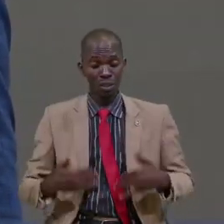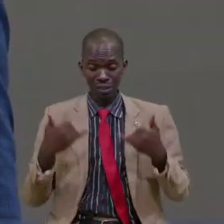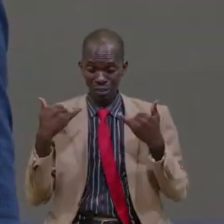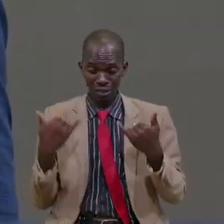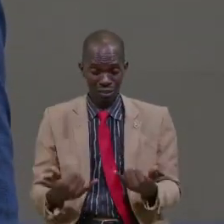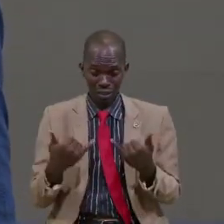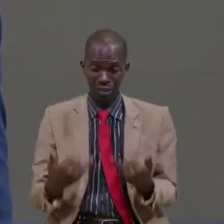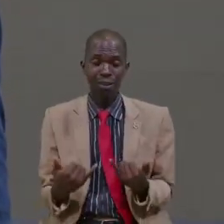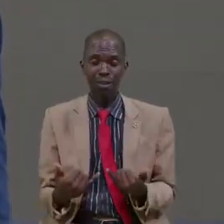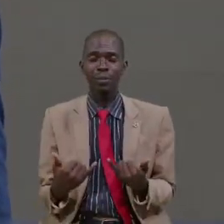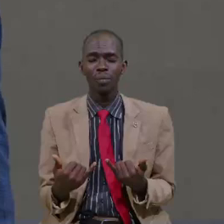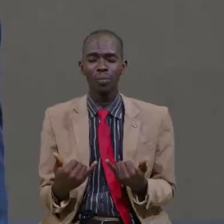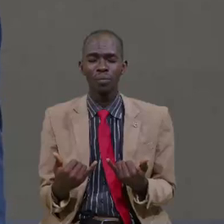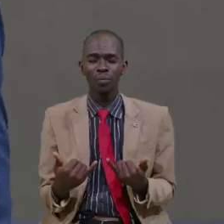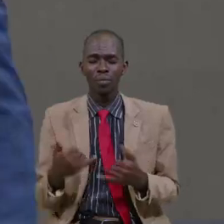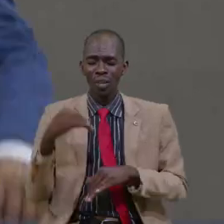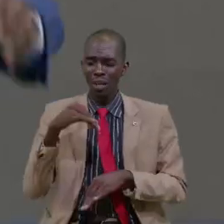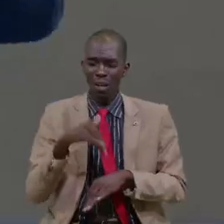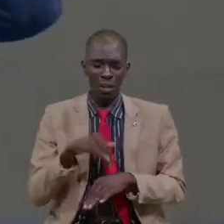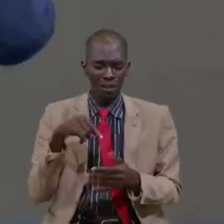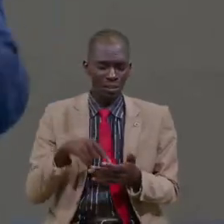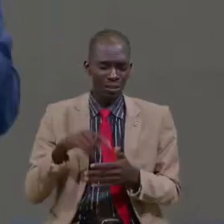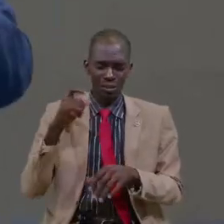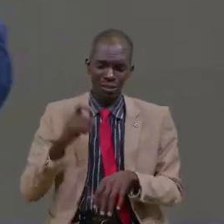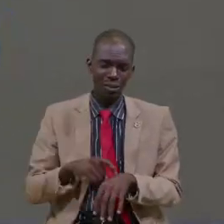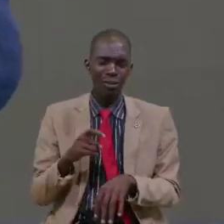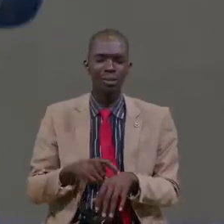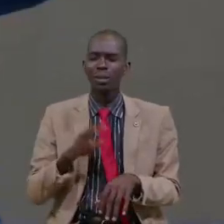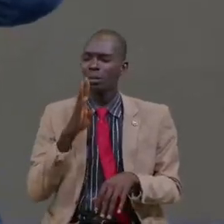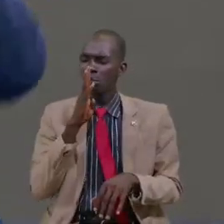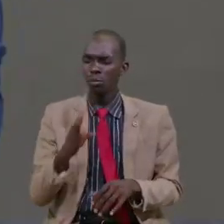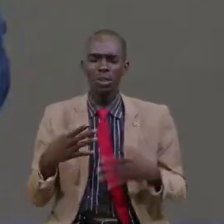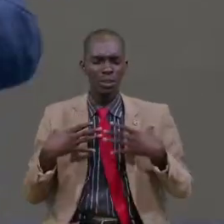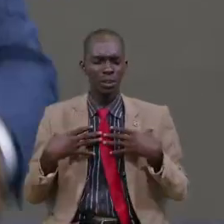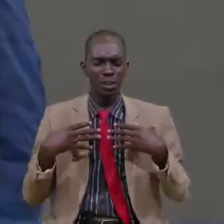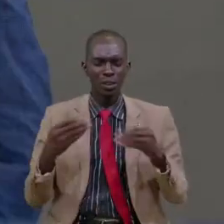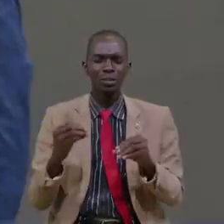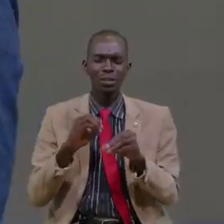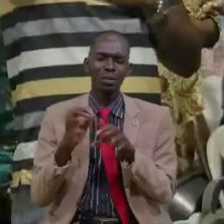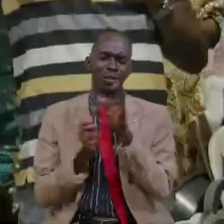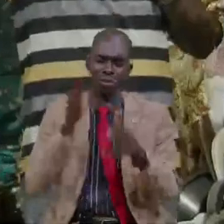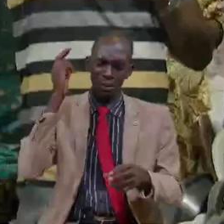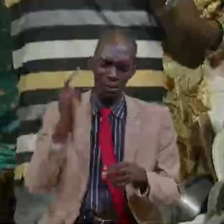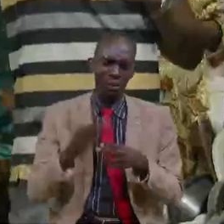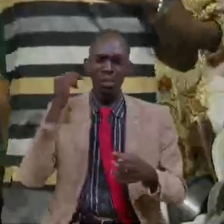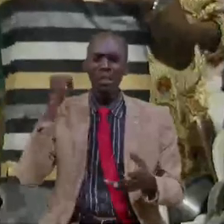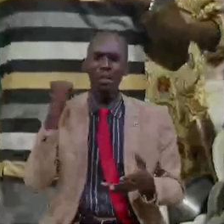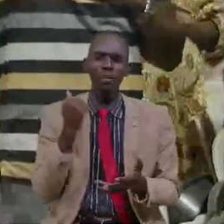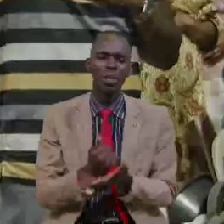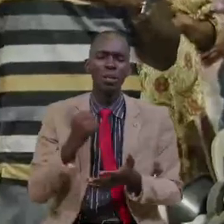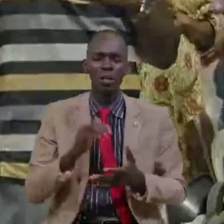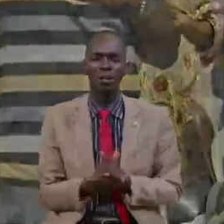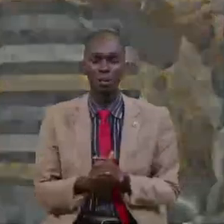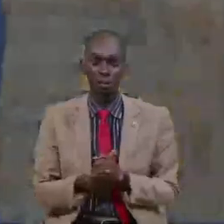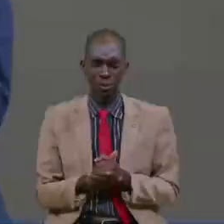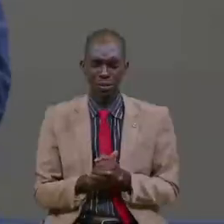maintenant, maintenant, en ce moment même, sois guéri au nom de